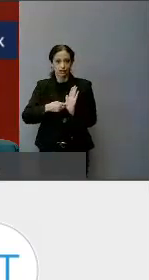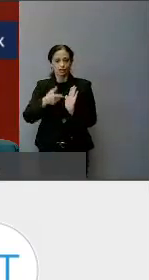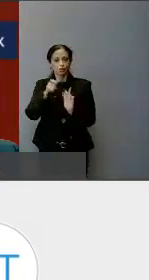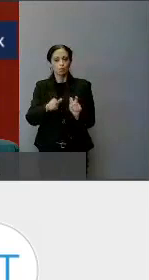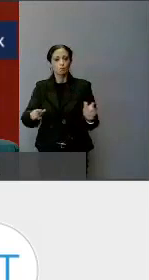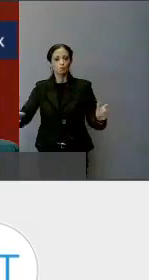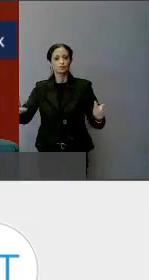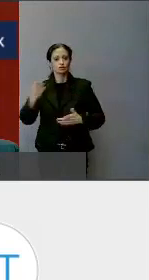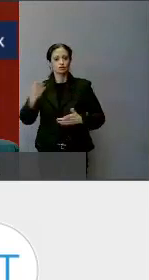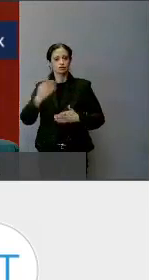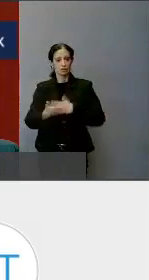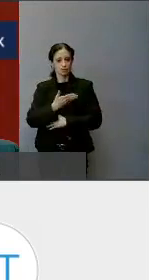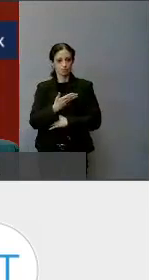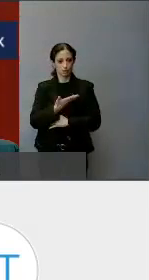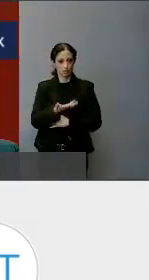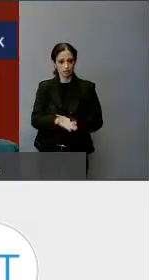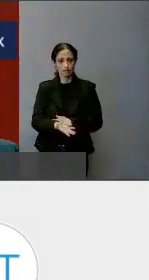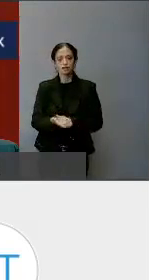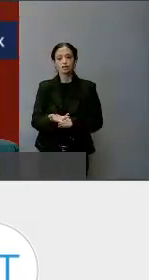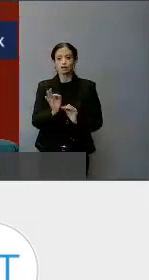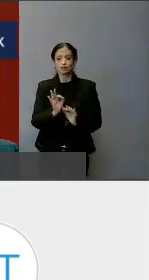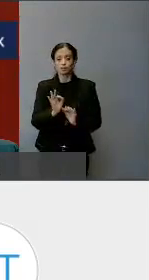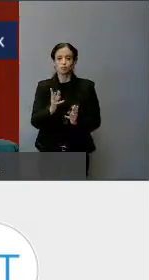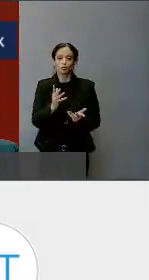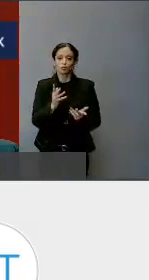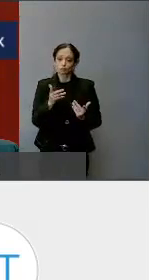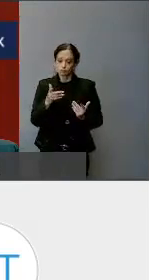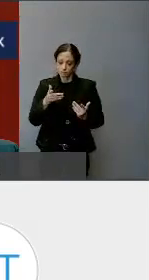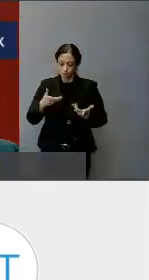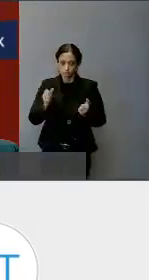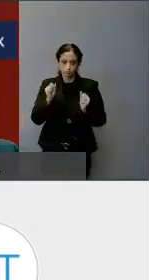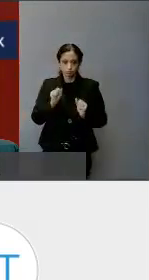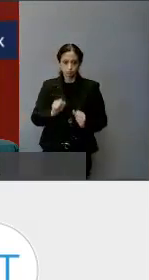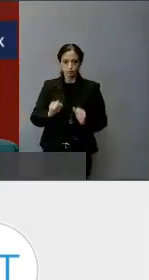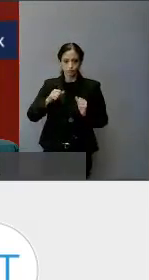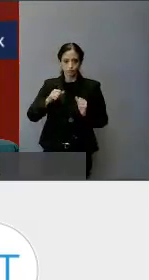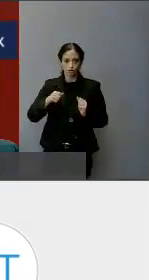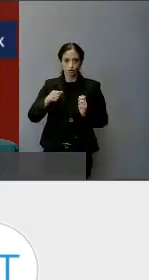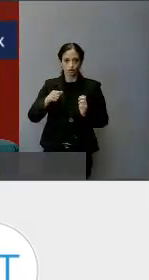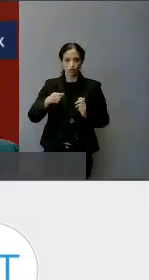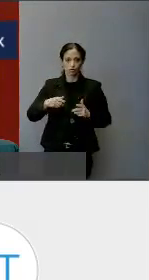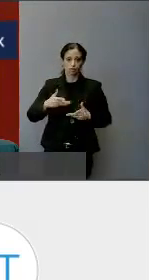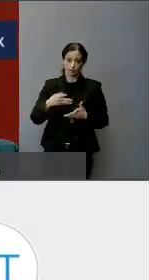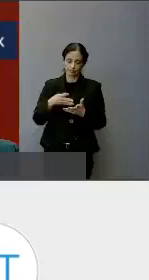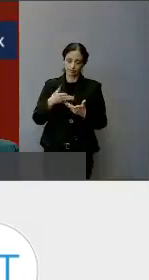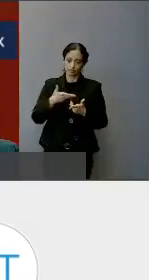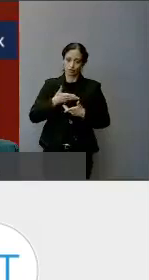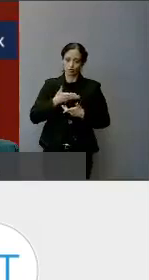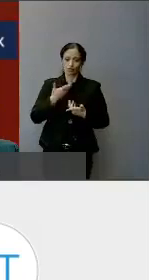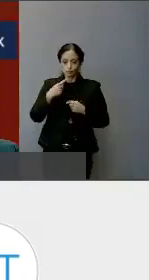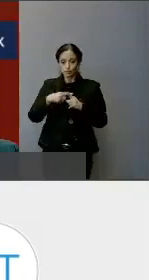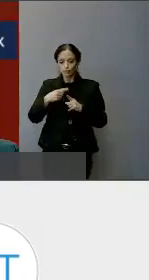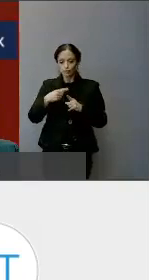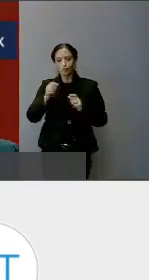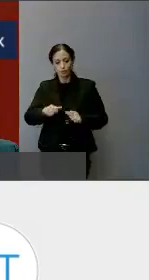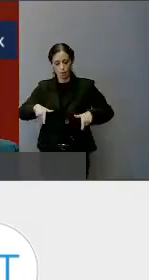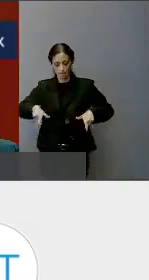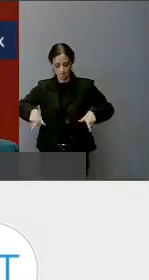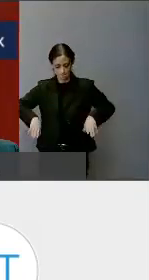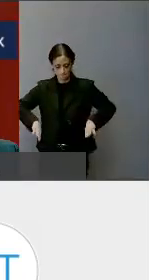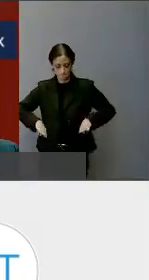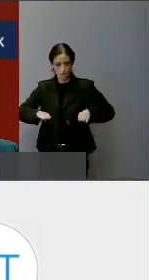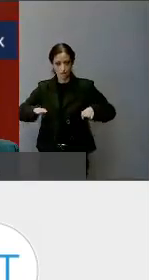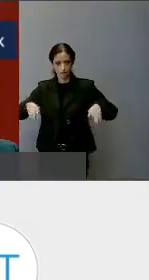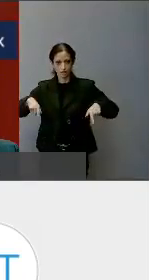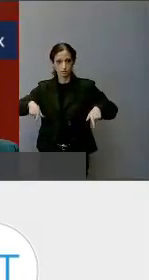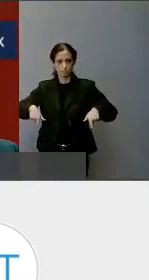hanno le persone disabili che quelle di poter percorrere già nelle difficoltà però liberamente i marciapiedi e